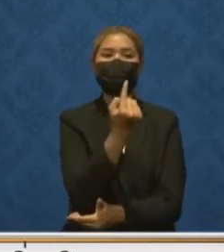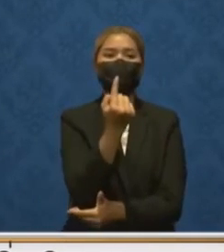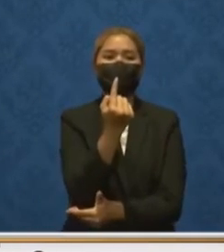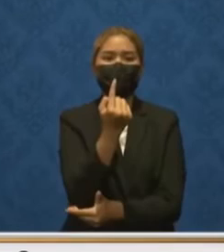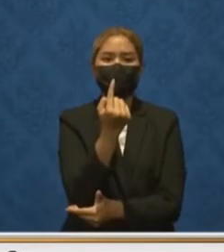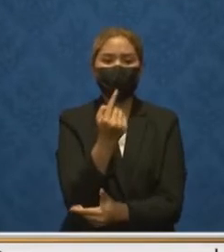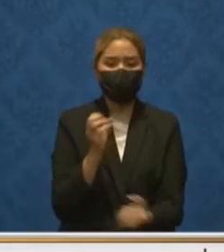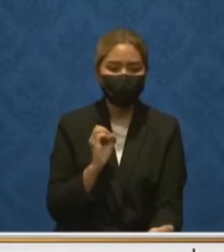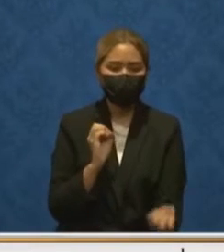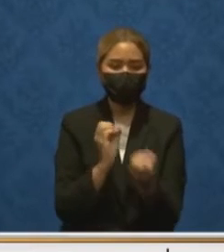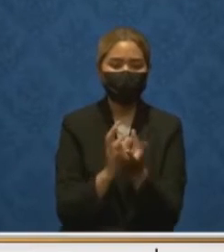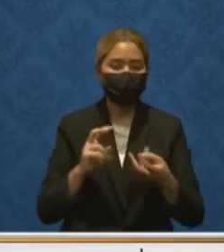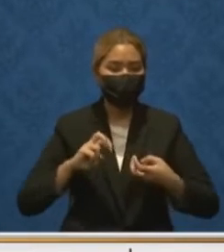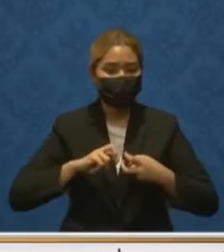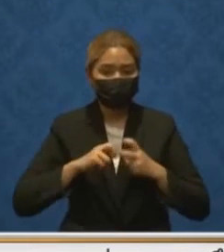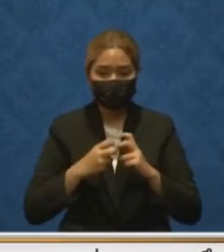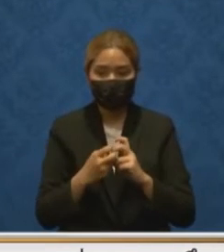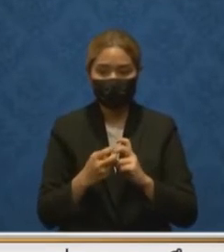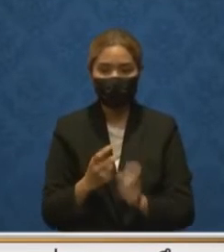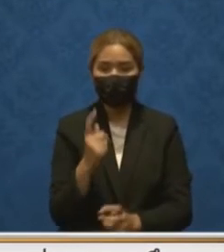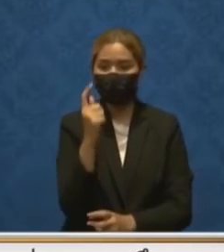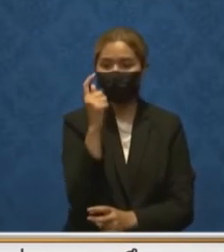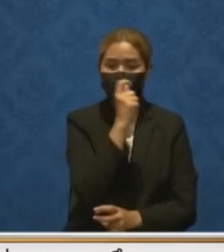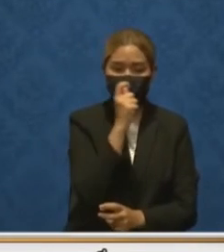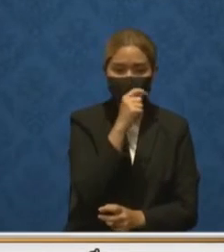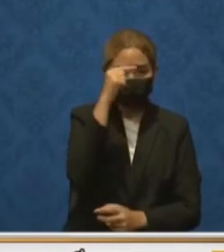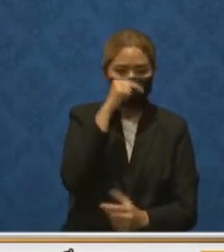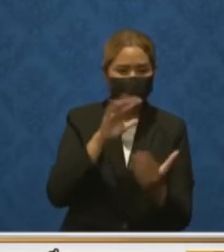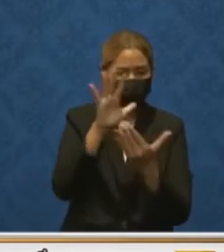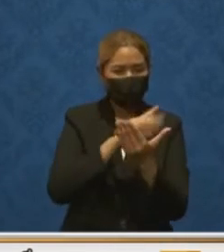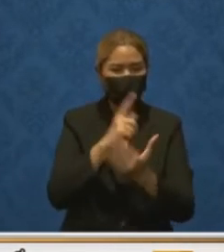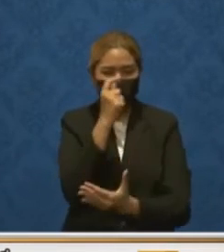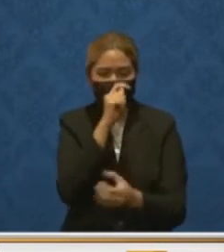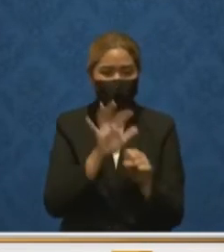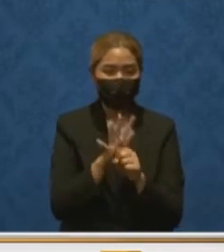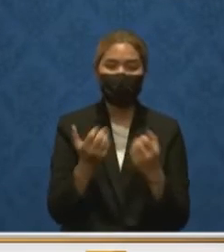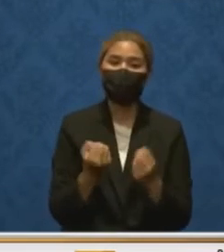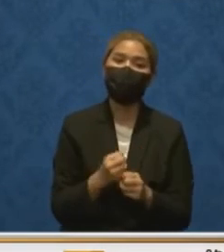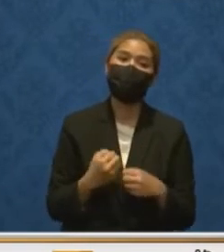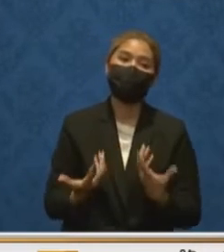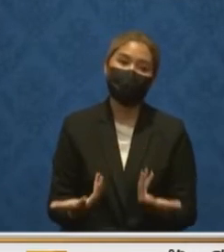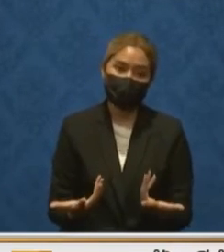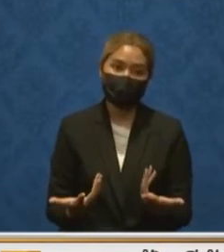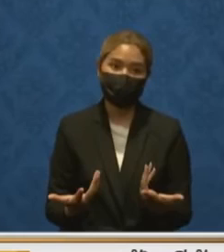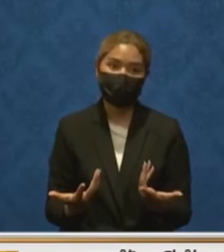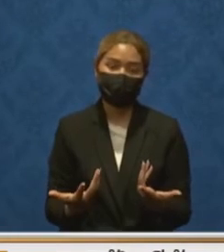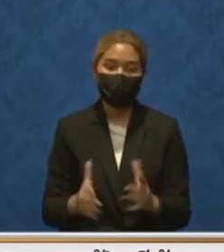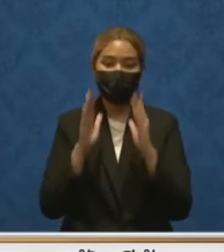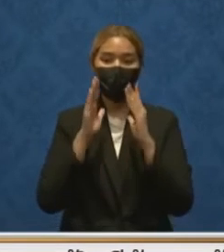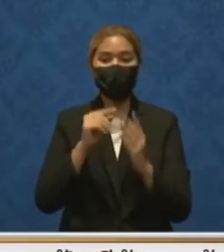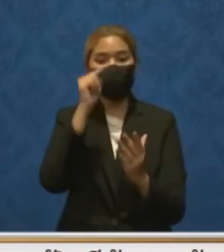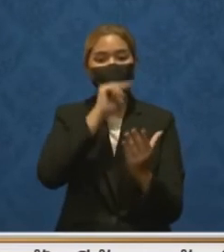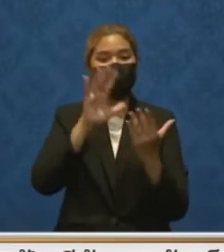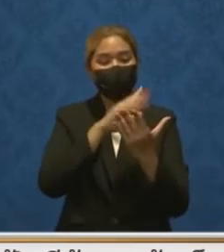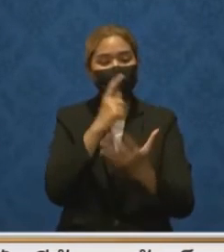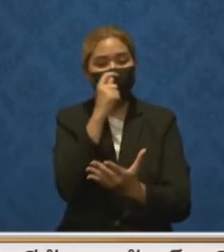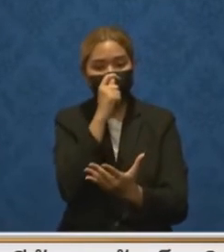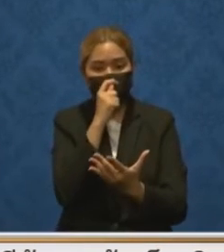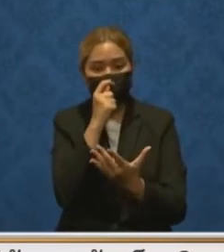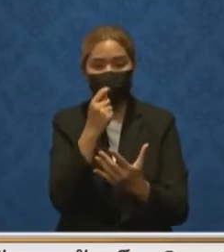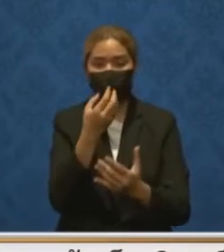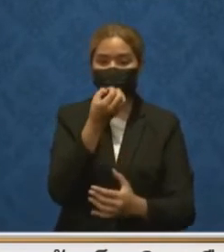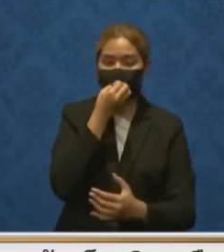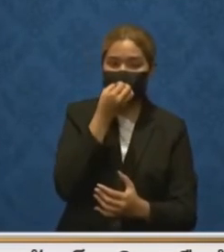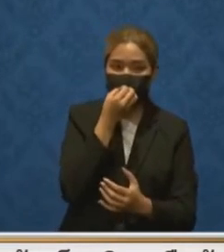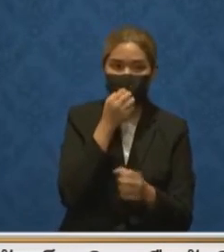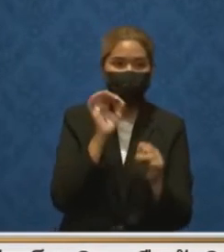เกิดสต็อหารของไทยไม่พอใช้เกิดวิกรษ erosionทีนี้เรา